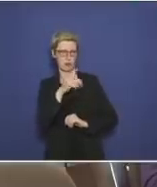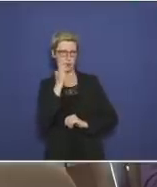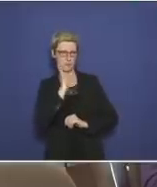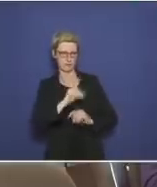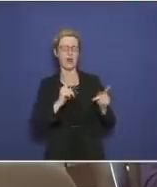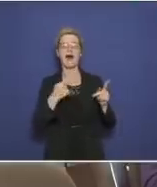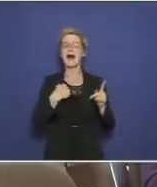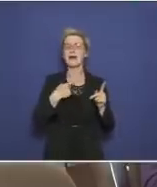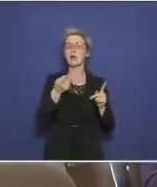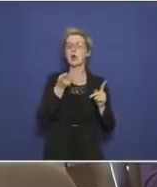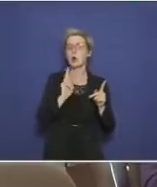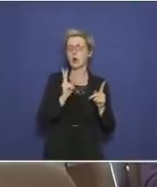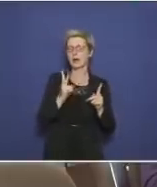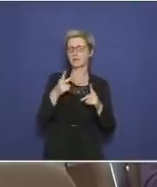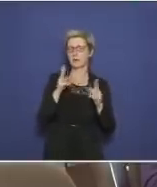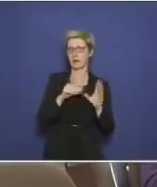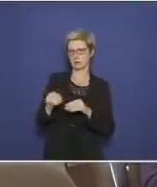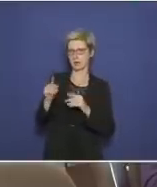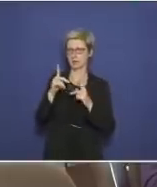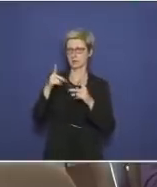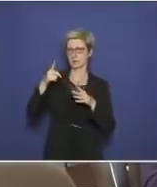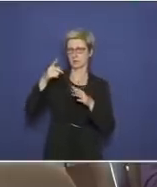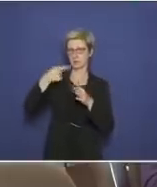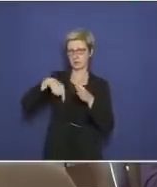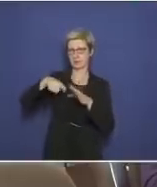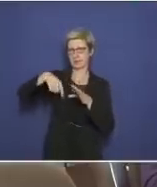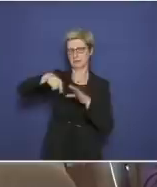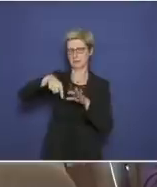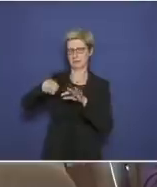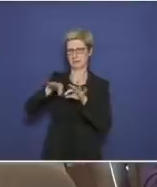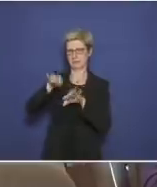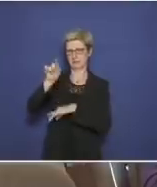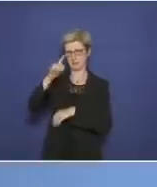eine konkrete Handreichung, wie man zur Süßkartoffel aufsteigen kann?